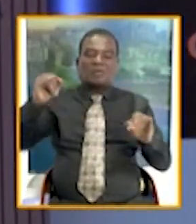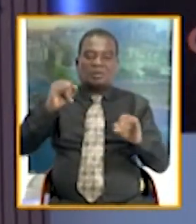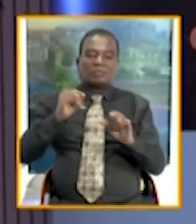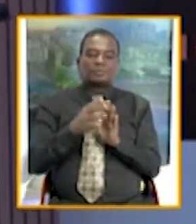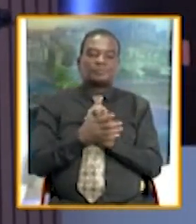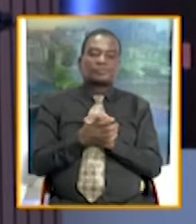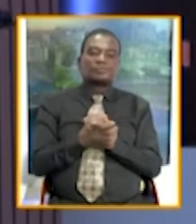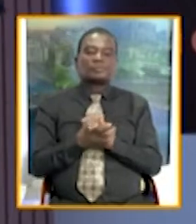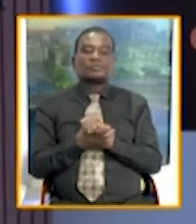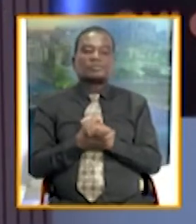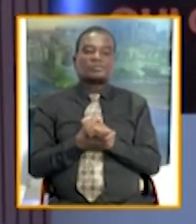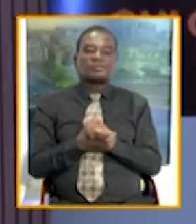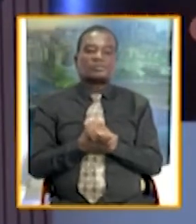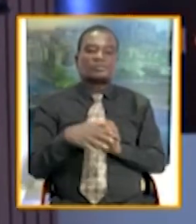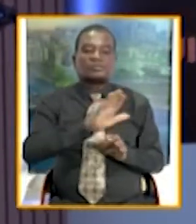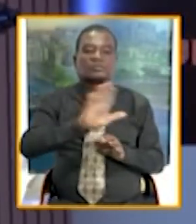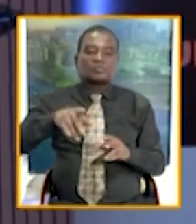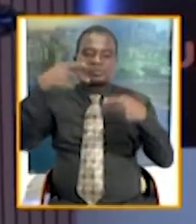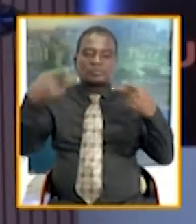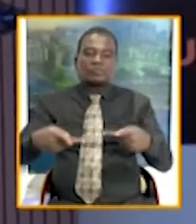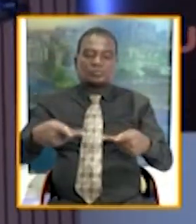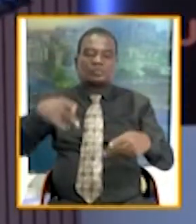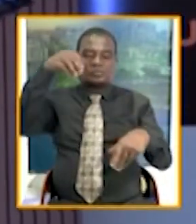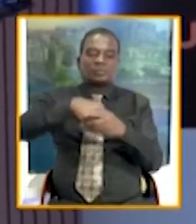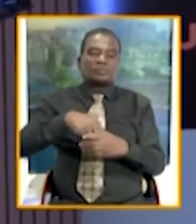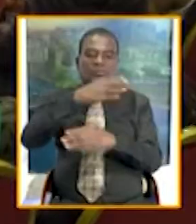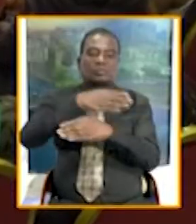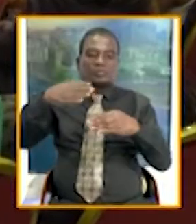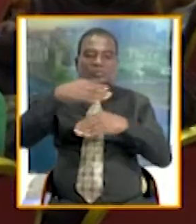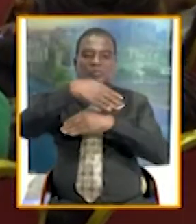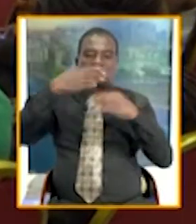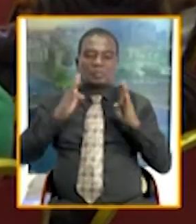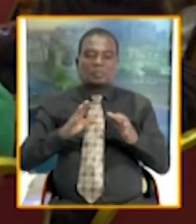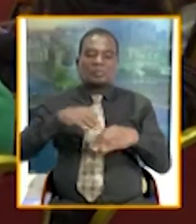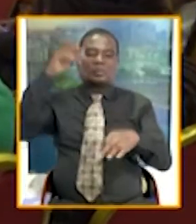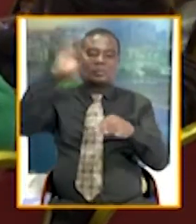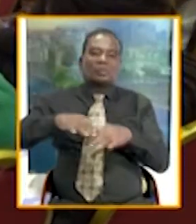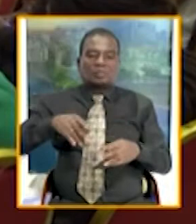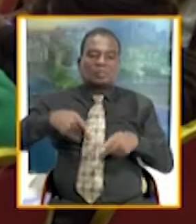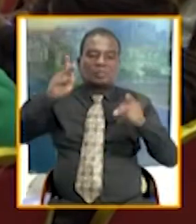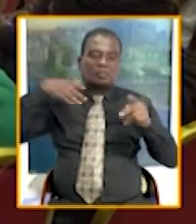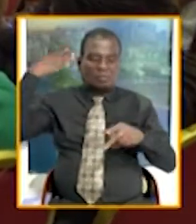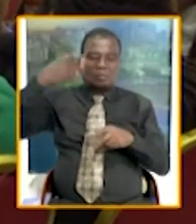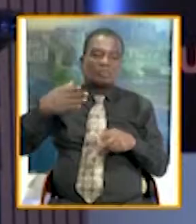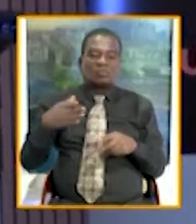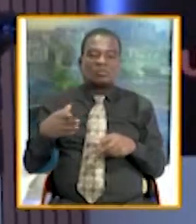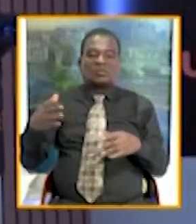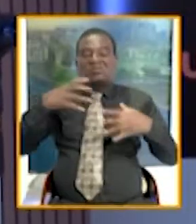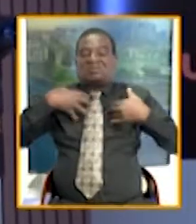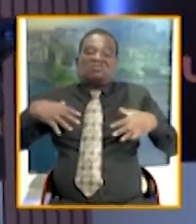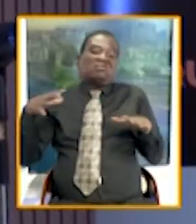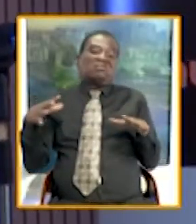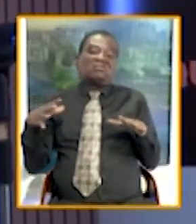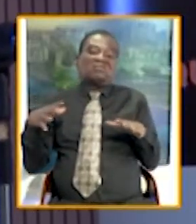indépendante. Votre présence dans les bureaux de vote permettra certainement de décourager